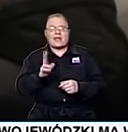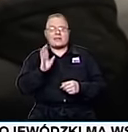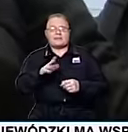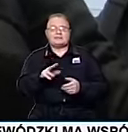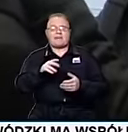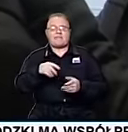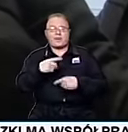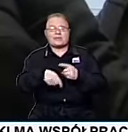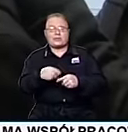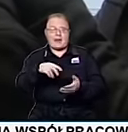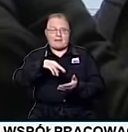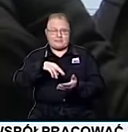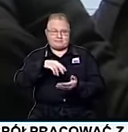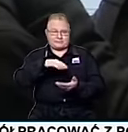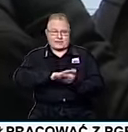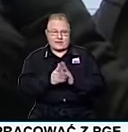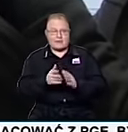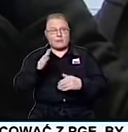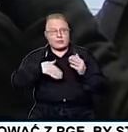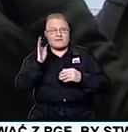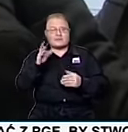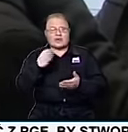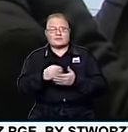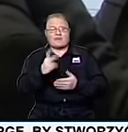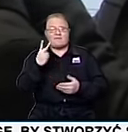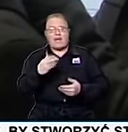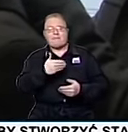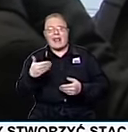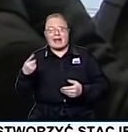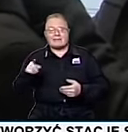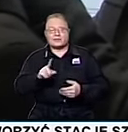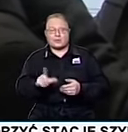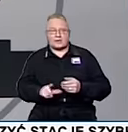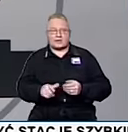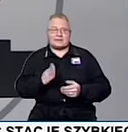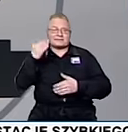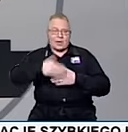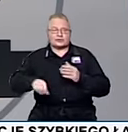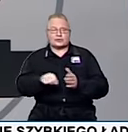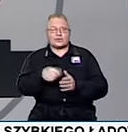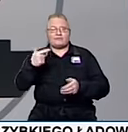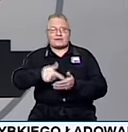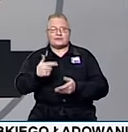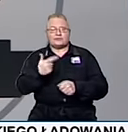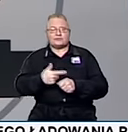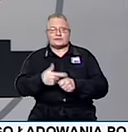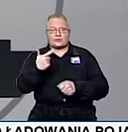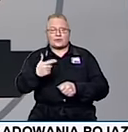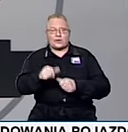procedura przetargowa. Inwestycja będzie kosztować ponad 2 miliardy złotych. Ma zakończyć się do 2022 roku.